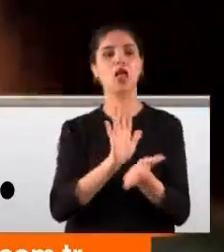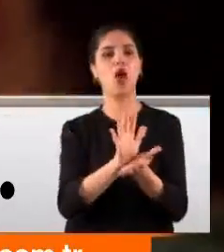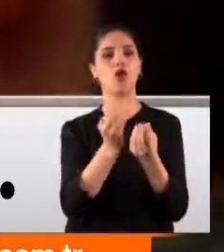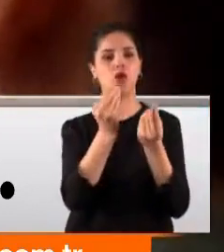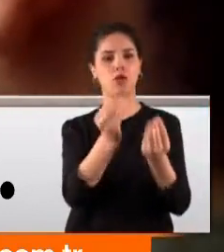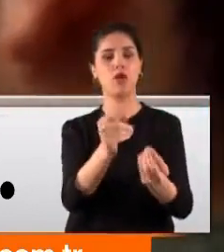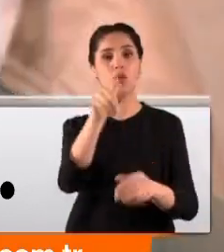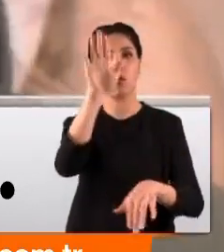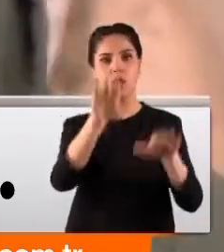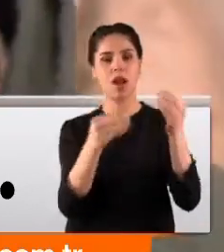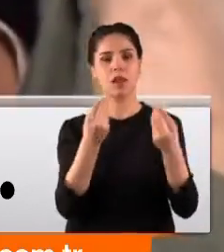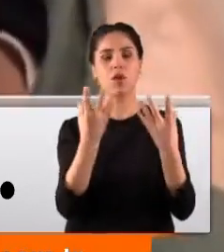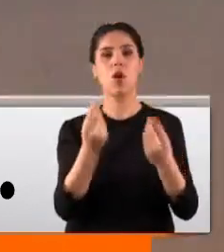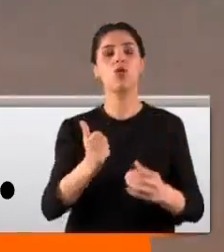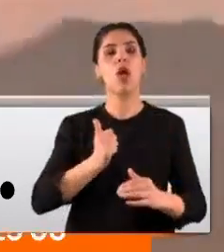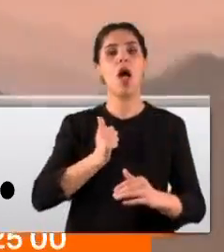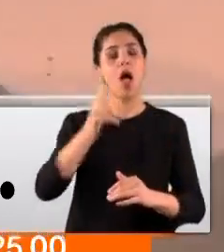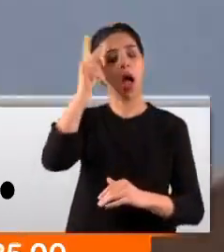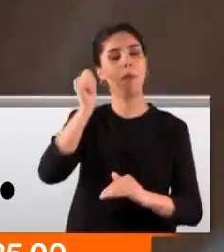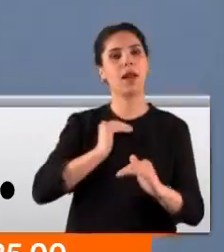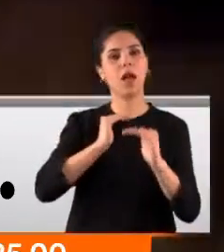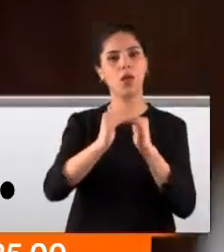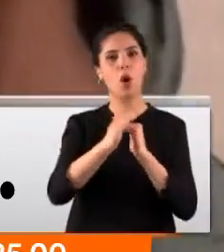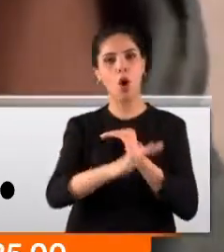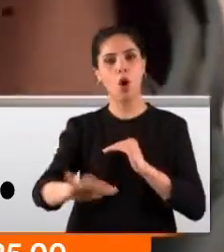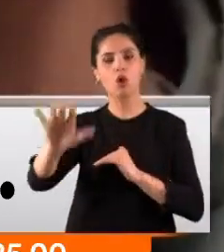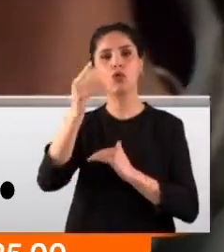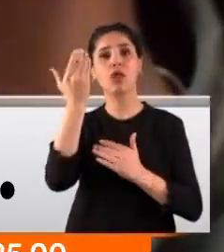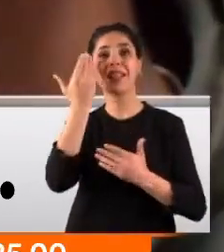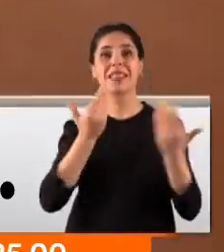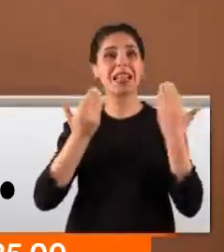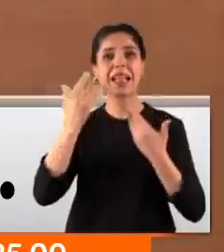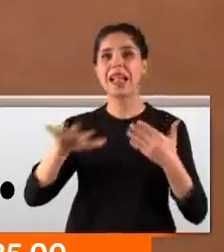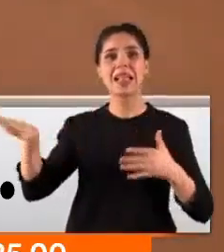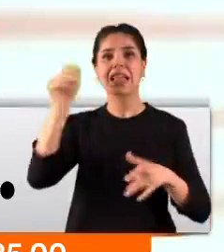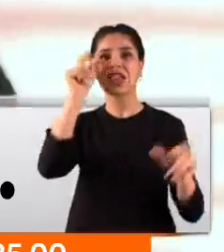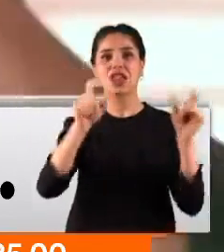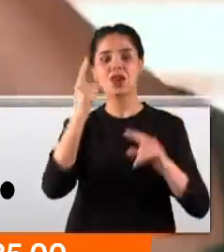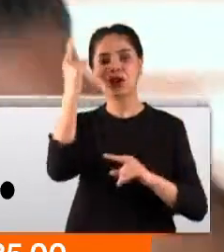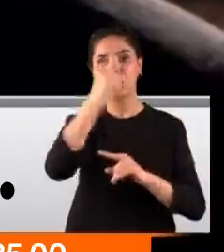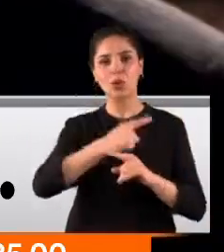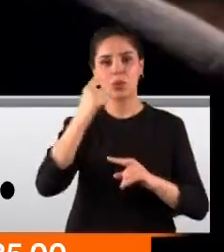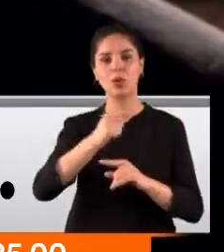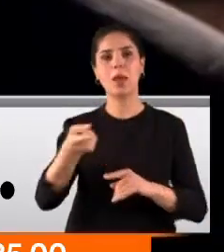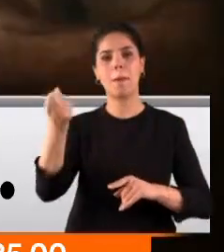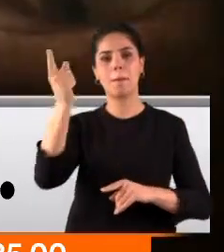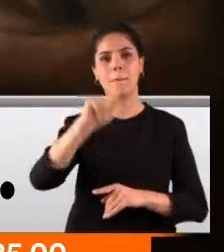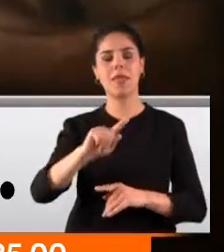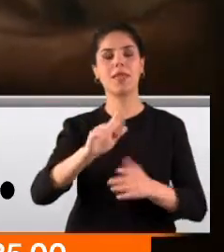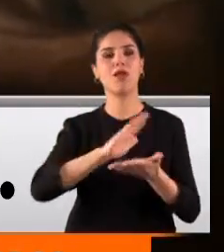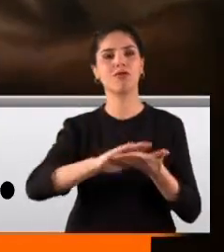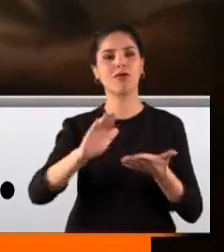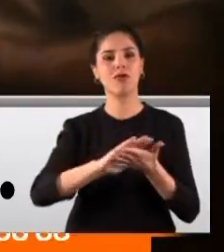Propaganda işe yaradı. Amerikan ordusu 100 milyonların izlediği film sayesinde Vietnam Savaşı'nda kaybettiği itibarı tekrar kazandı ve